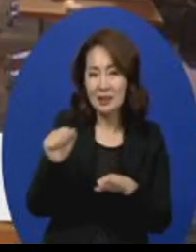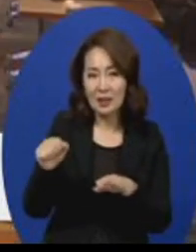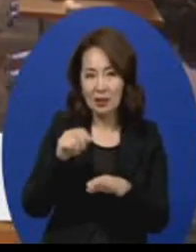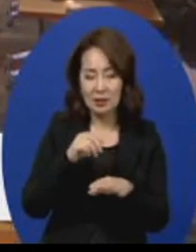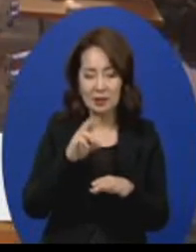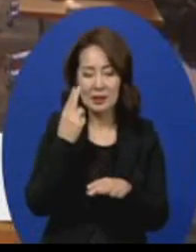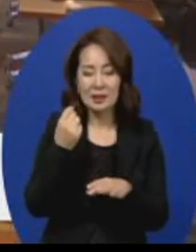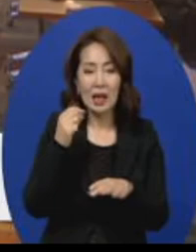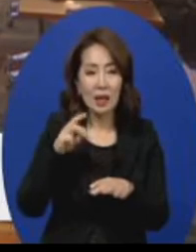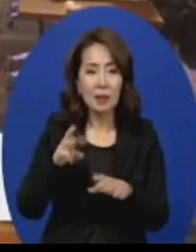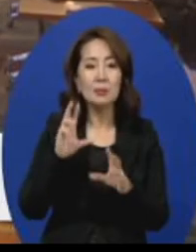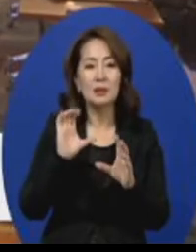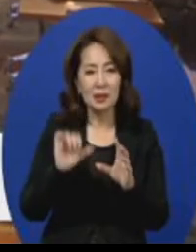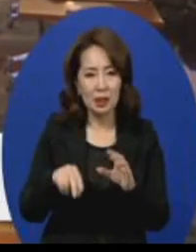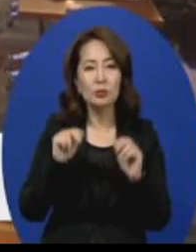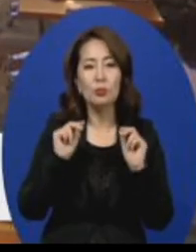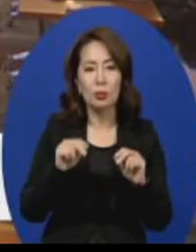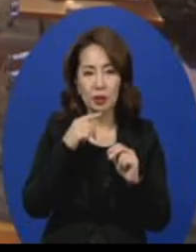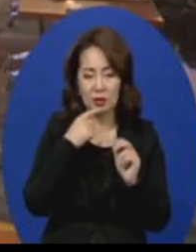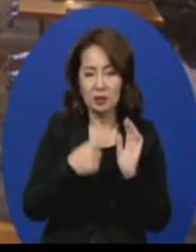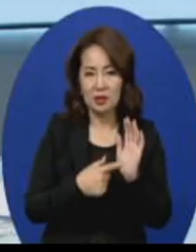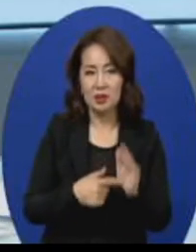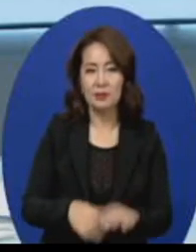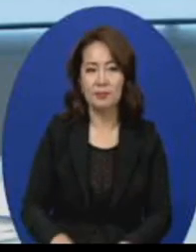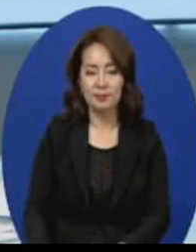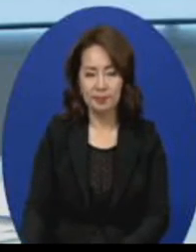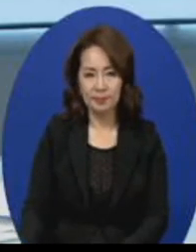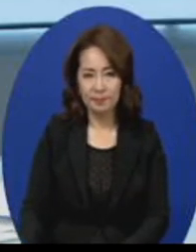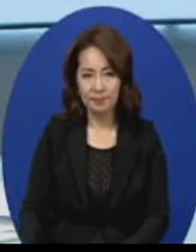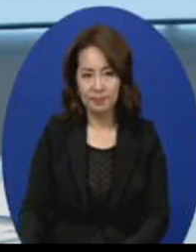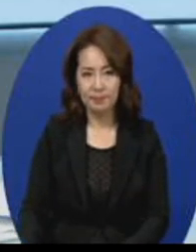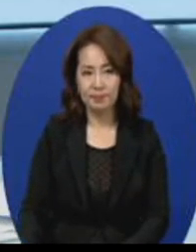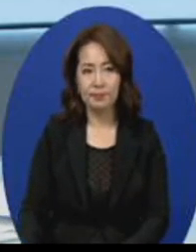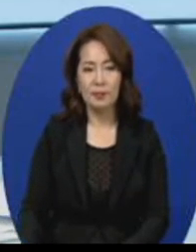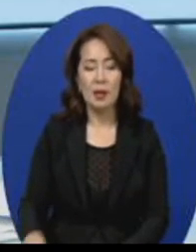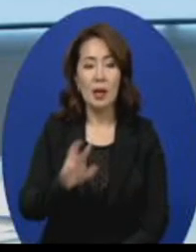цахим самтай болохоор боллоо. За байгаль орчин